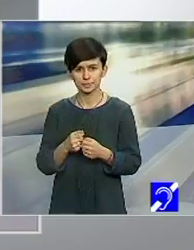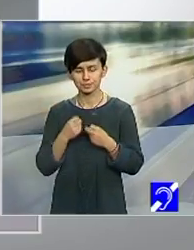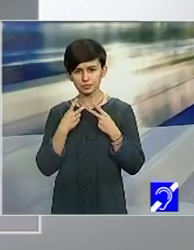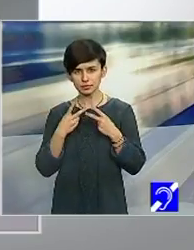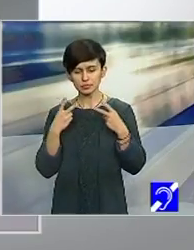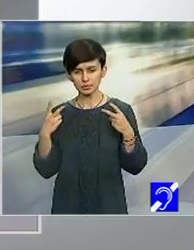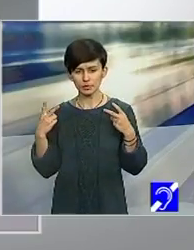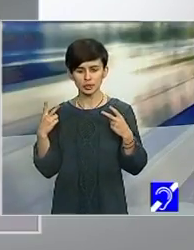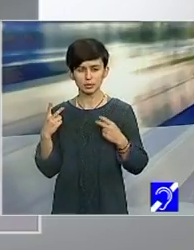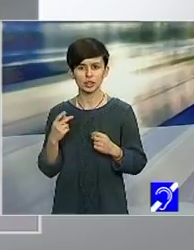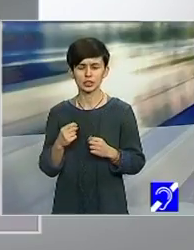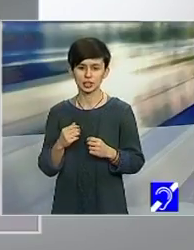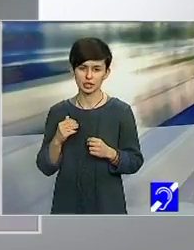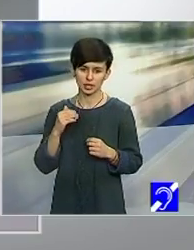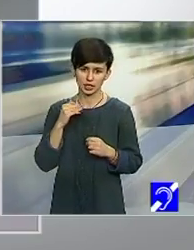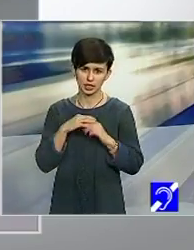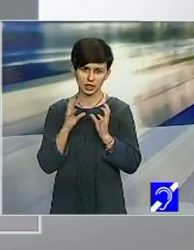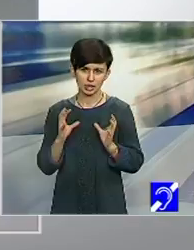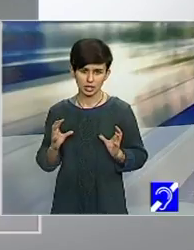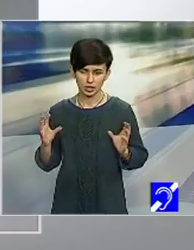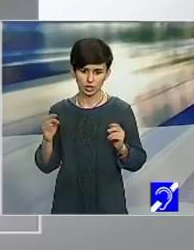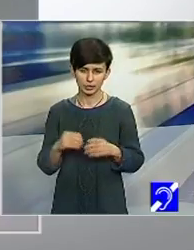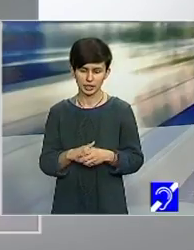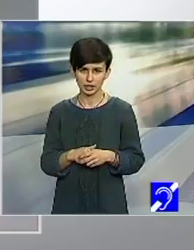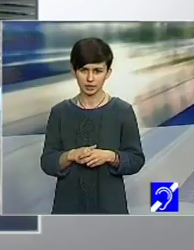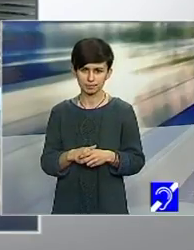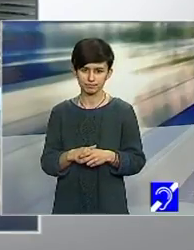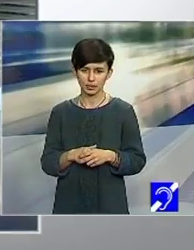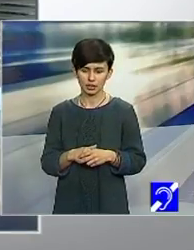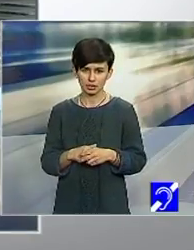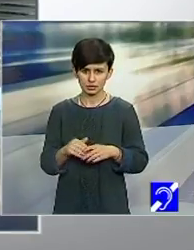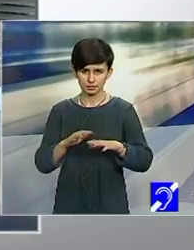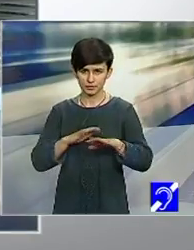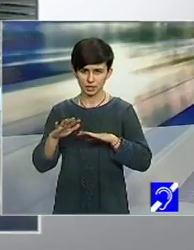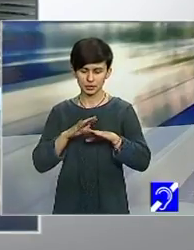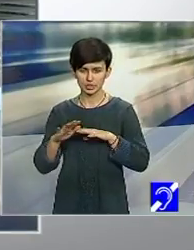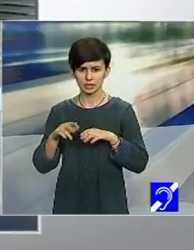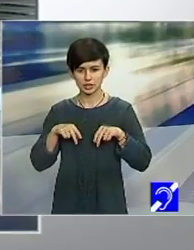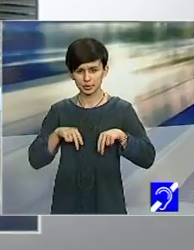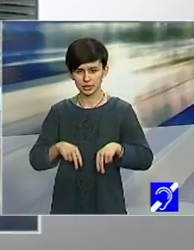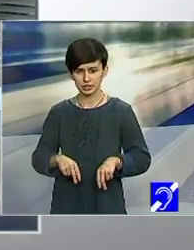ale statului român, mă refer la administrația prezidențială și la guvernul